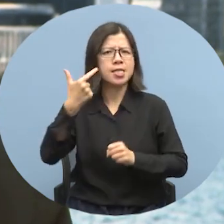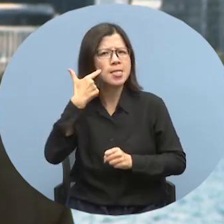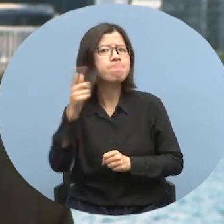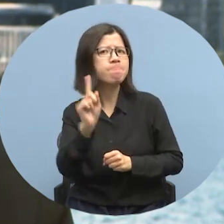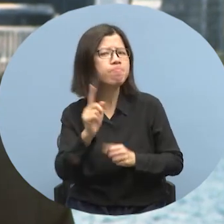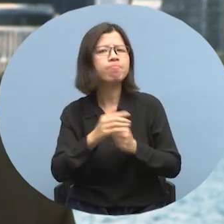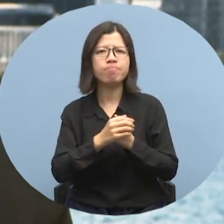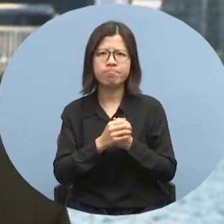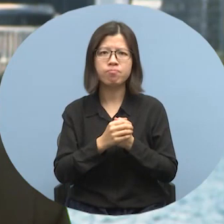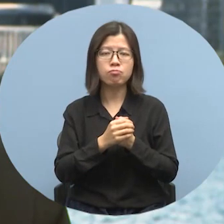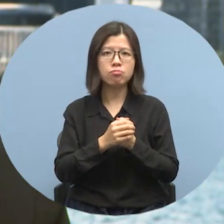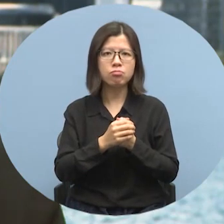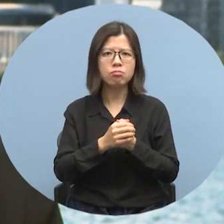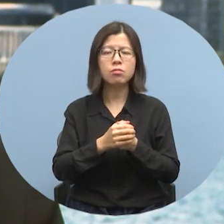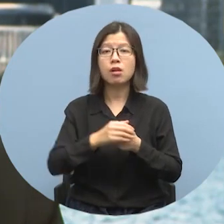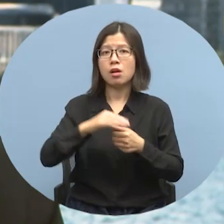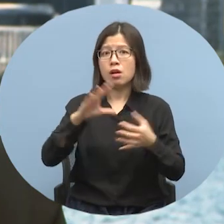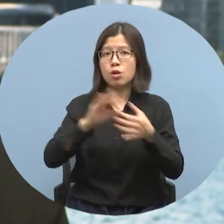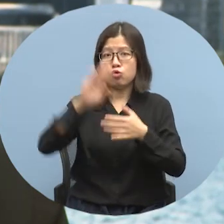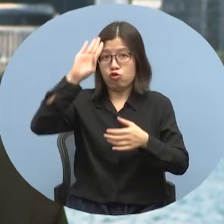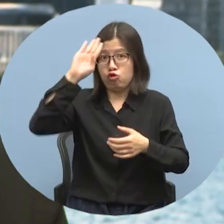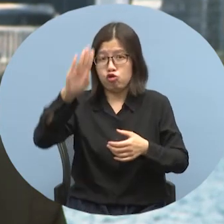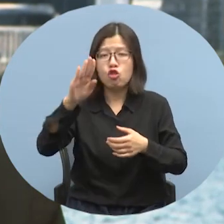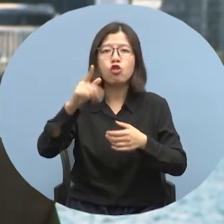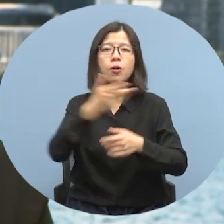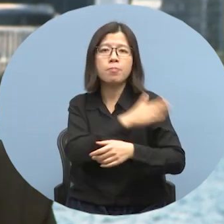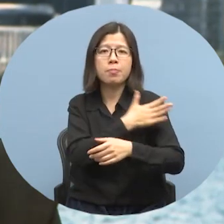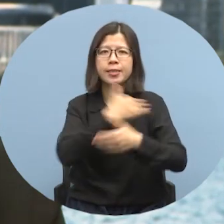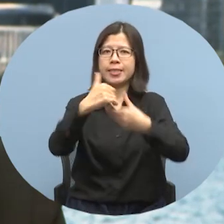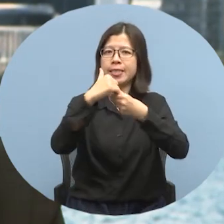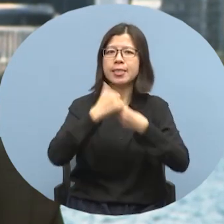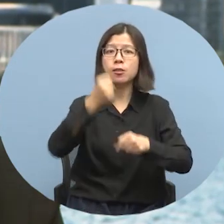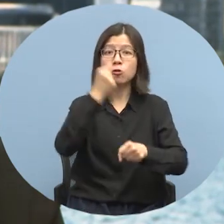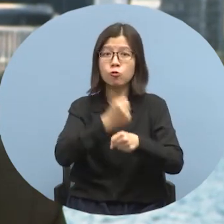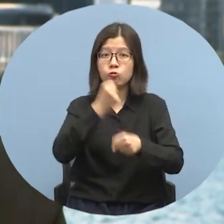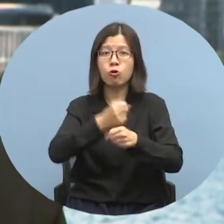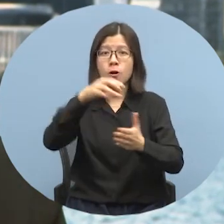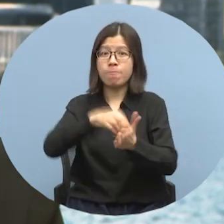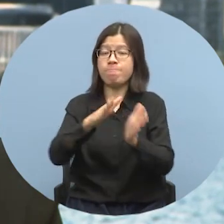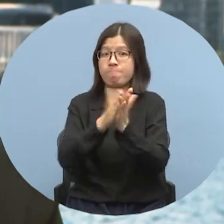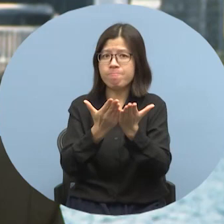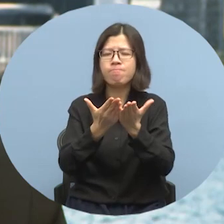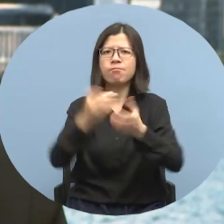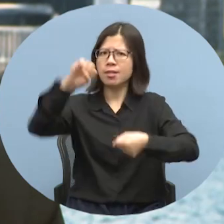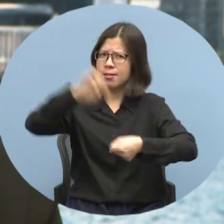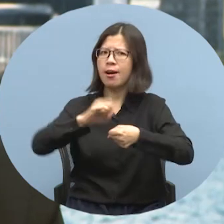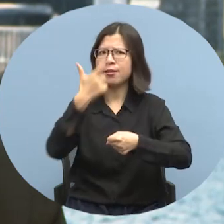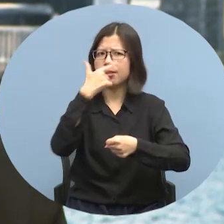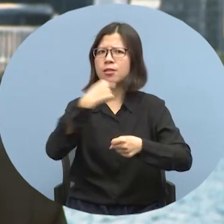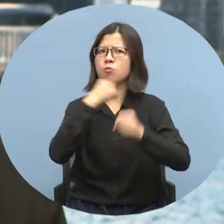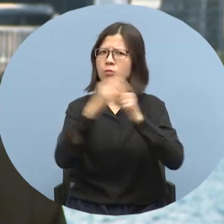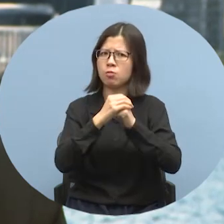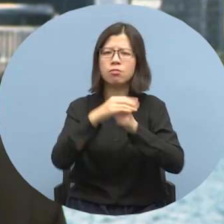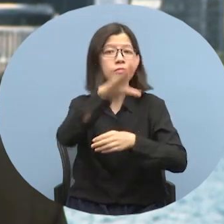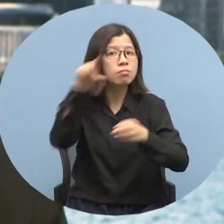喺就日後外佣工作申請簽證嘅時候咧，會加入新嘅要求，包括咗